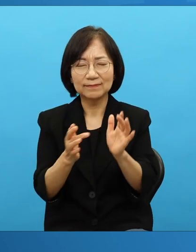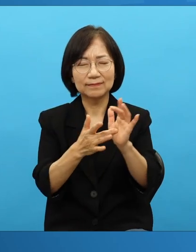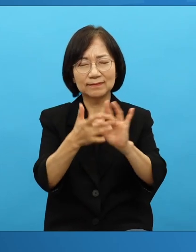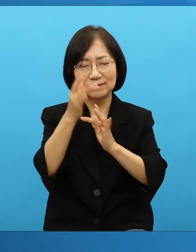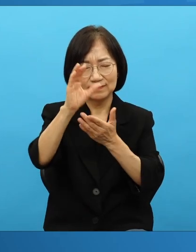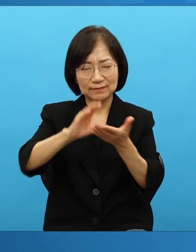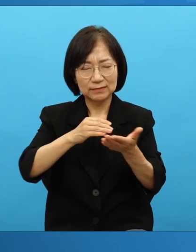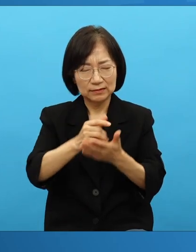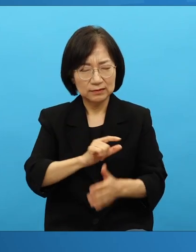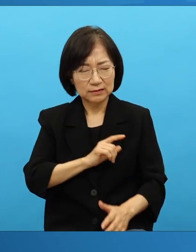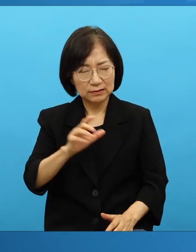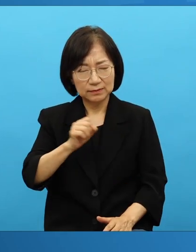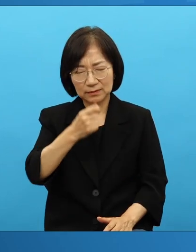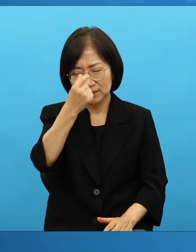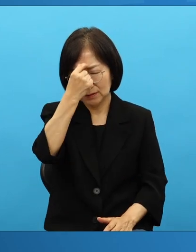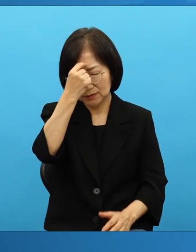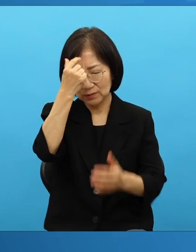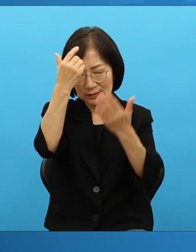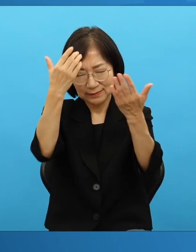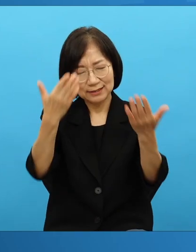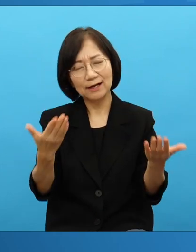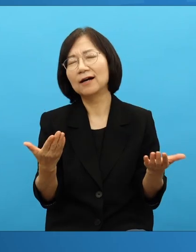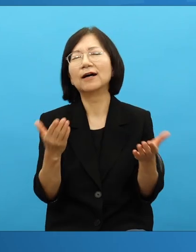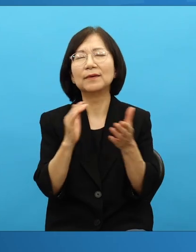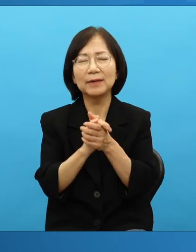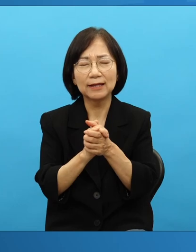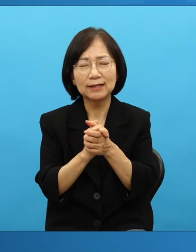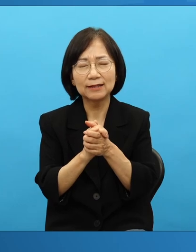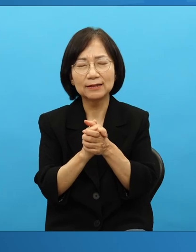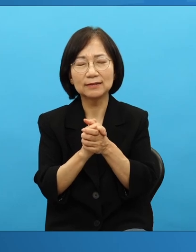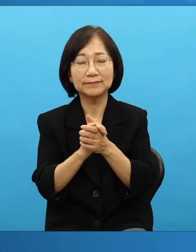그리스도 이름으로 기도하옵나이다. 아멘.